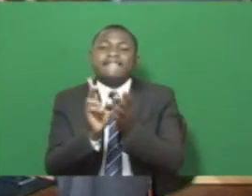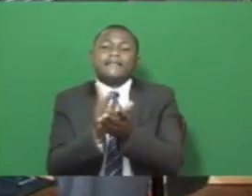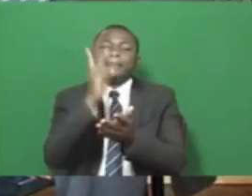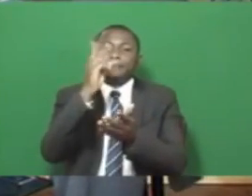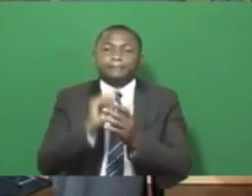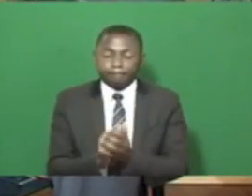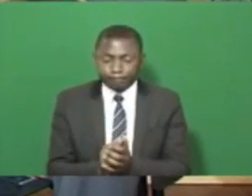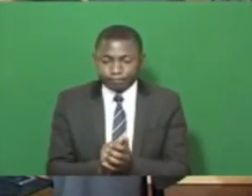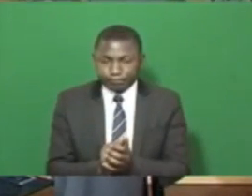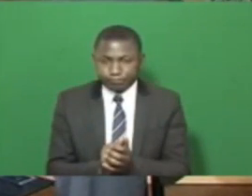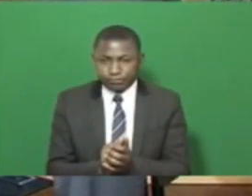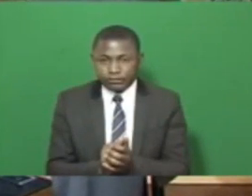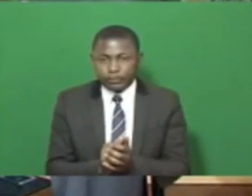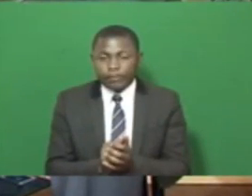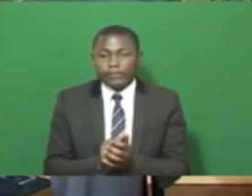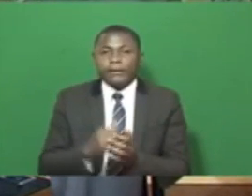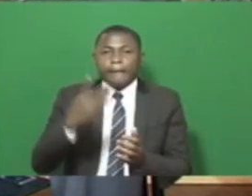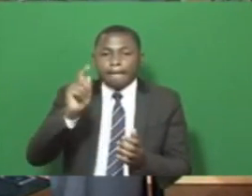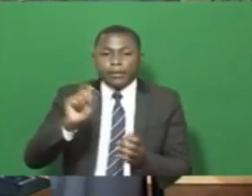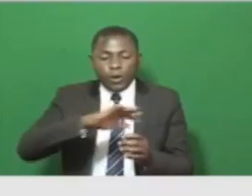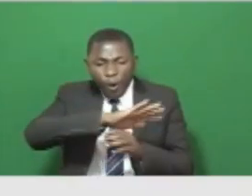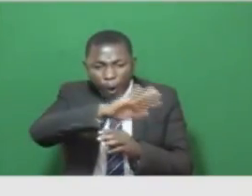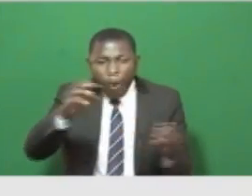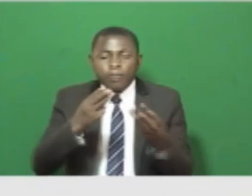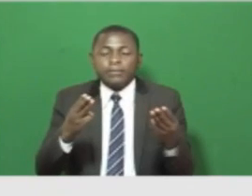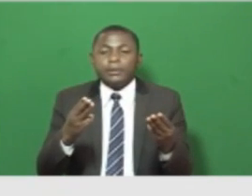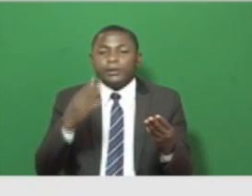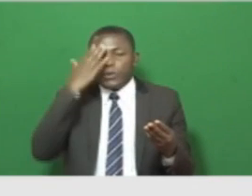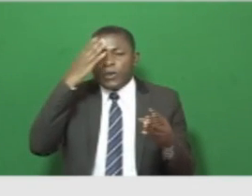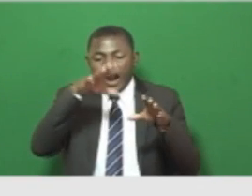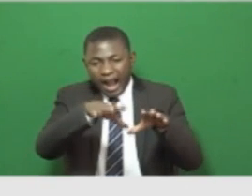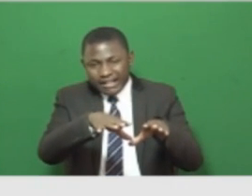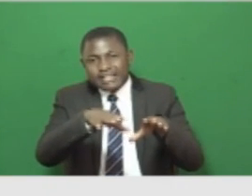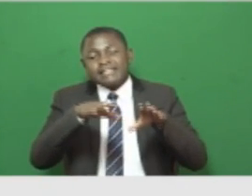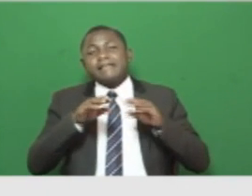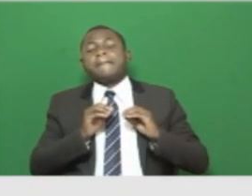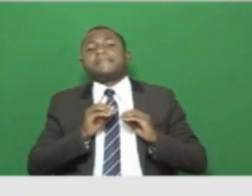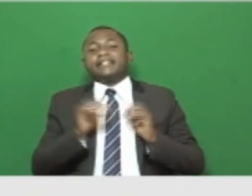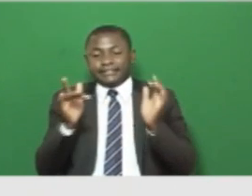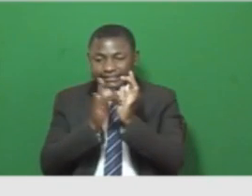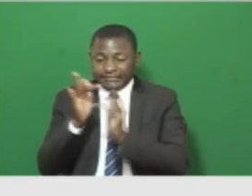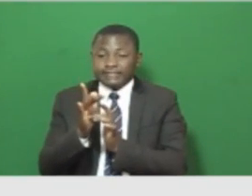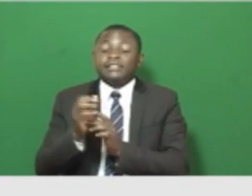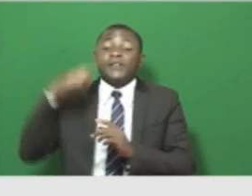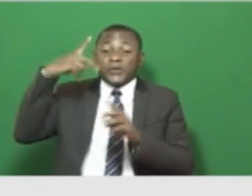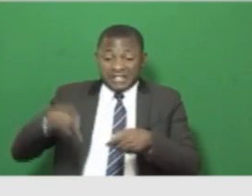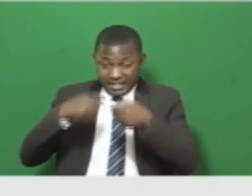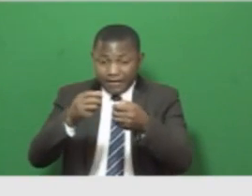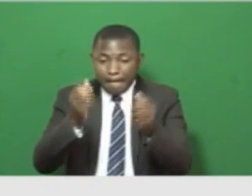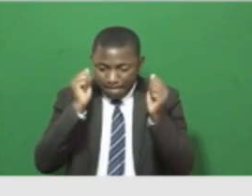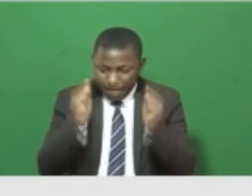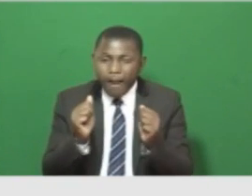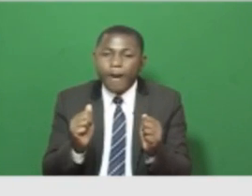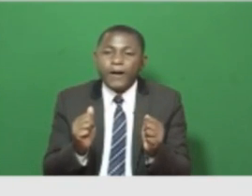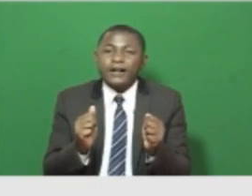12. Ehe. John 1 verse 12. Ehe. Asi vose vakamugamuchira wakavapa simba kuti